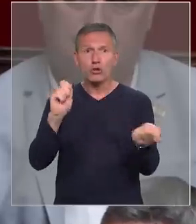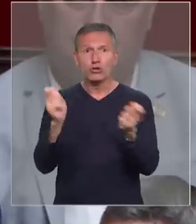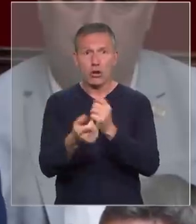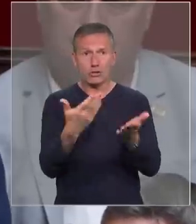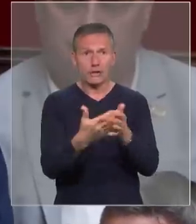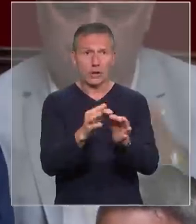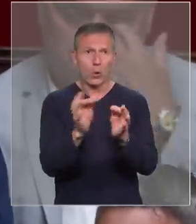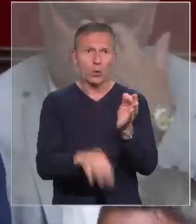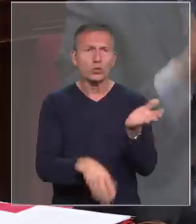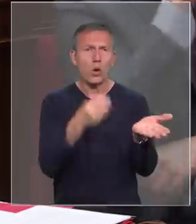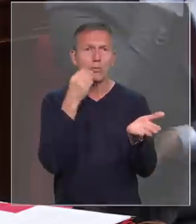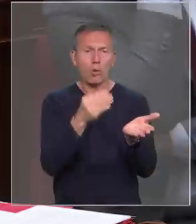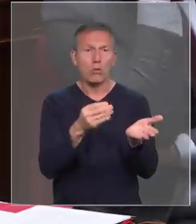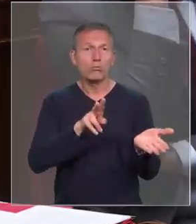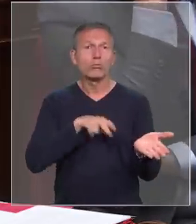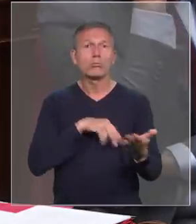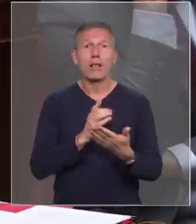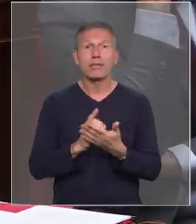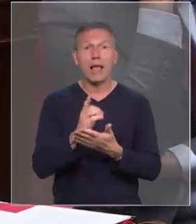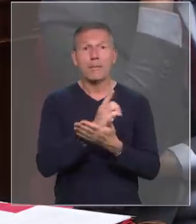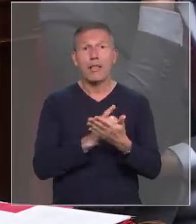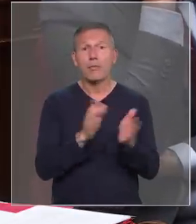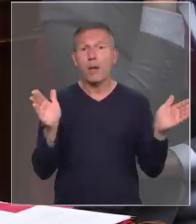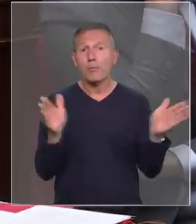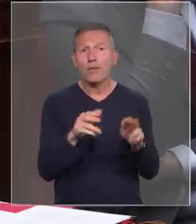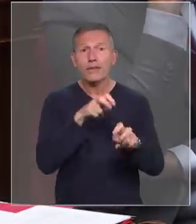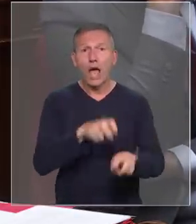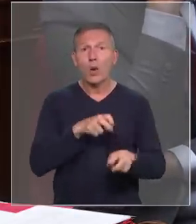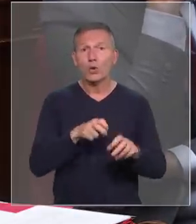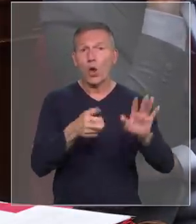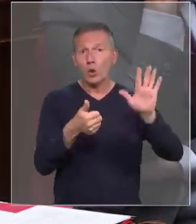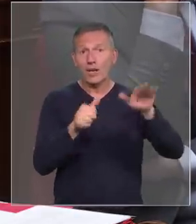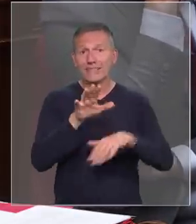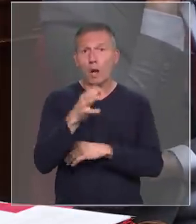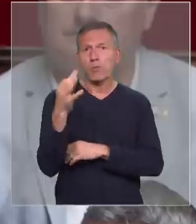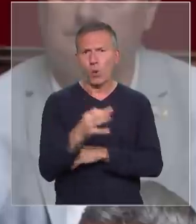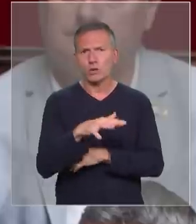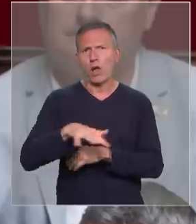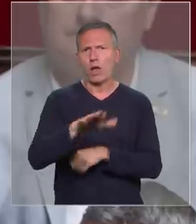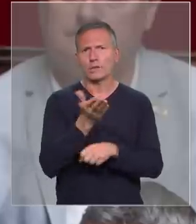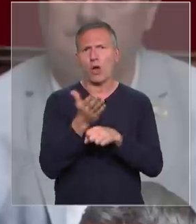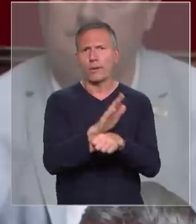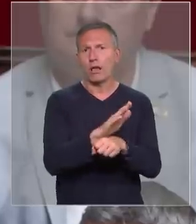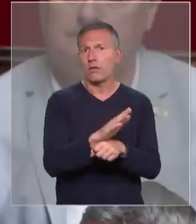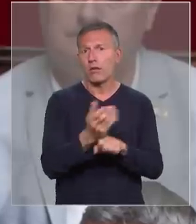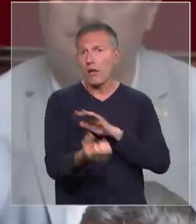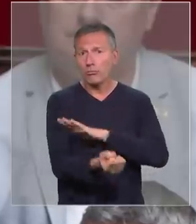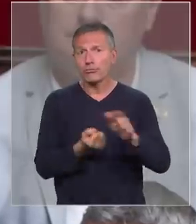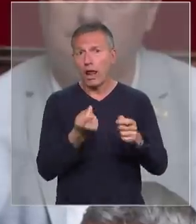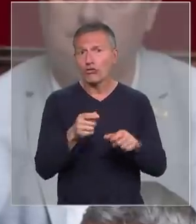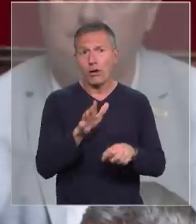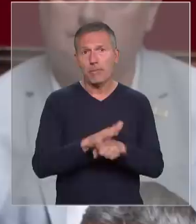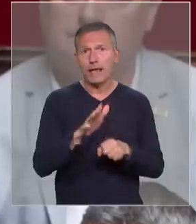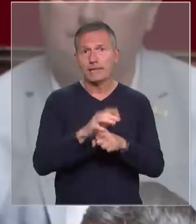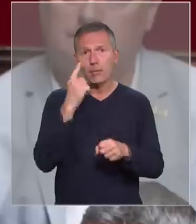un début de solution. Dans mon département, les petites exploitations représentent 65% des producteurs. Elles n'ont pas toujours la trésorerie pour affronter